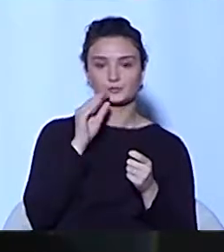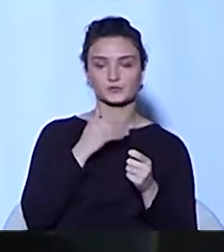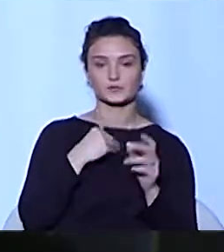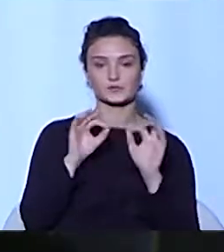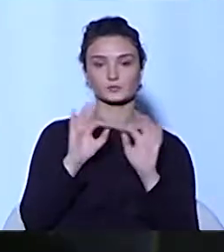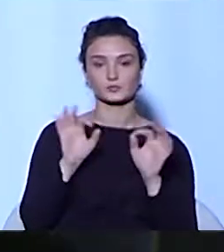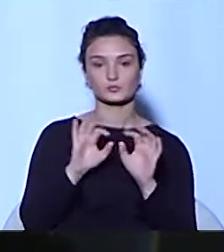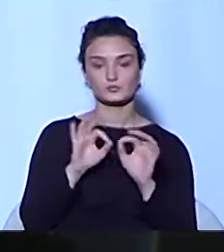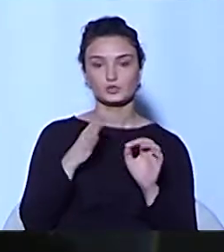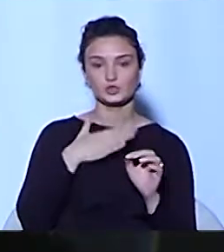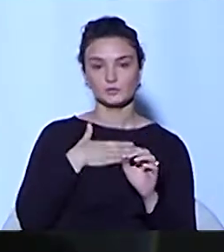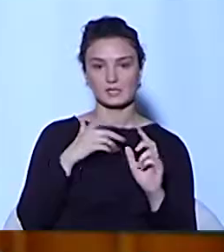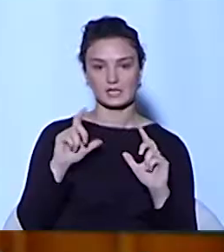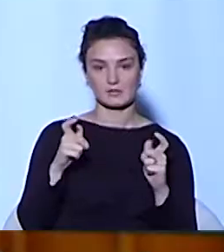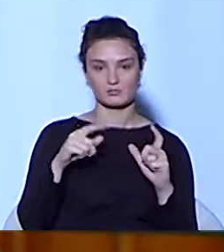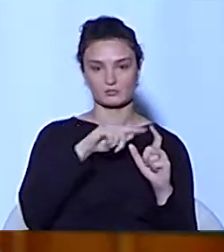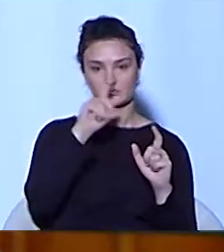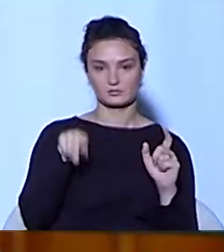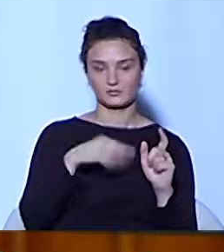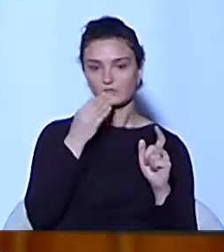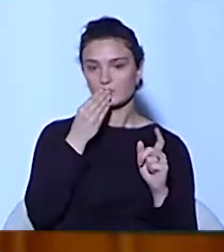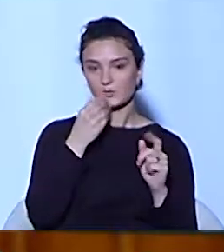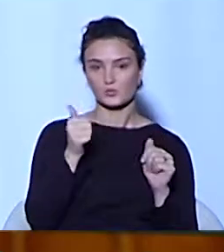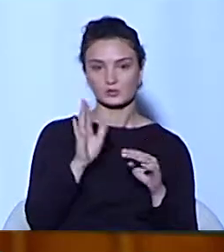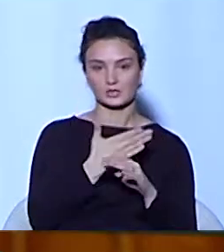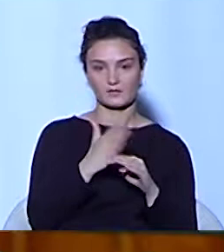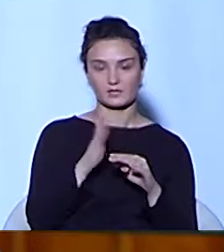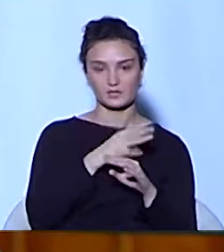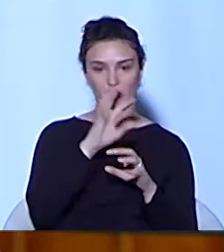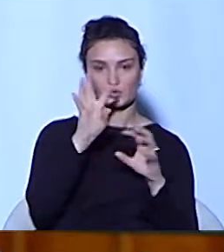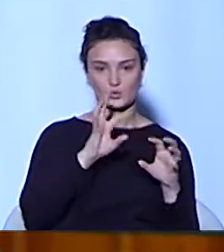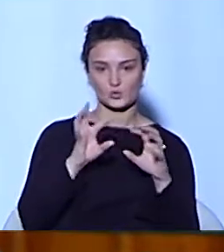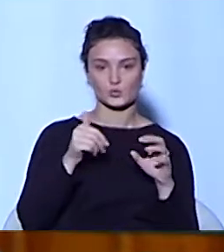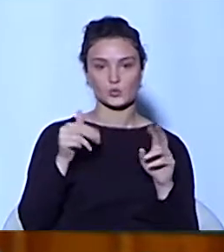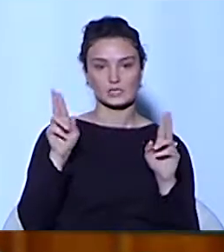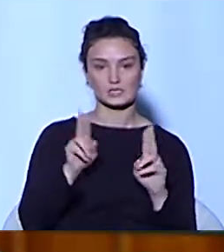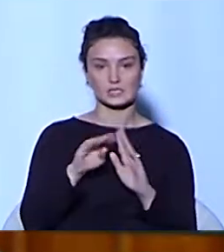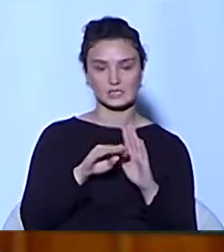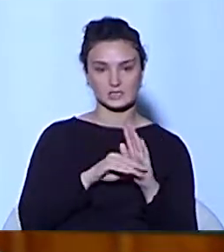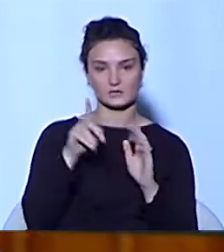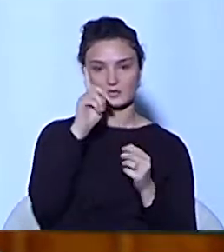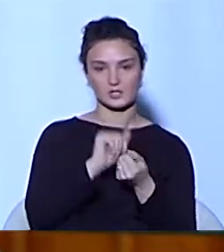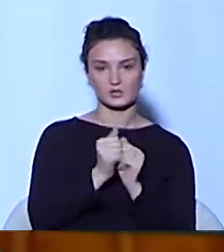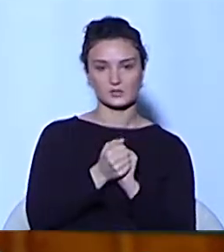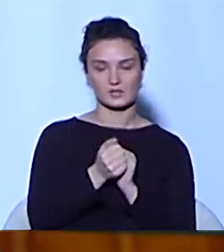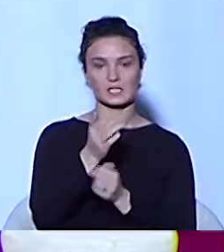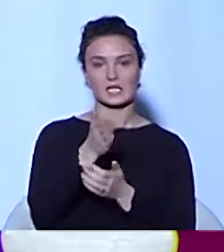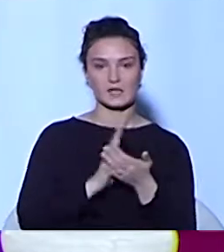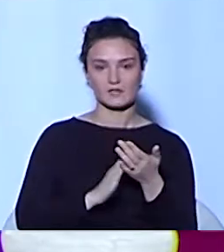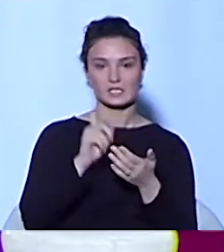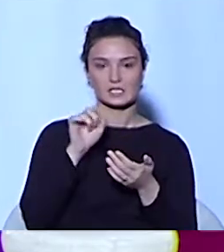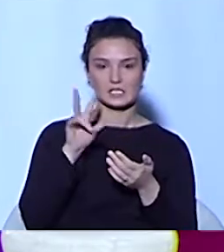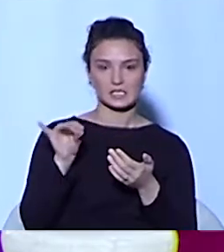ჩვენ საუბრობთ ხოლმე ჩემი თეფშის პრინციპით კვება როგორ გადავანაწილოთ, როგორც წესი თქვენ გახსოვთ, ნახევარი ხილი